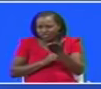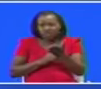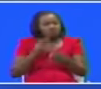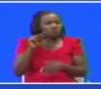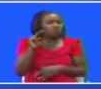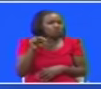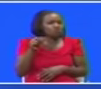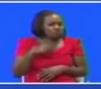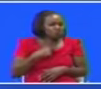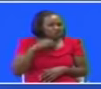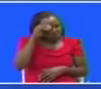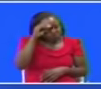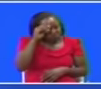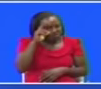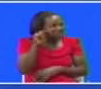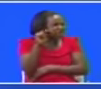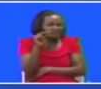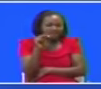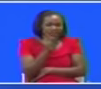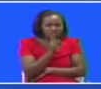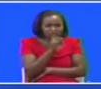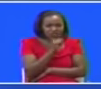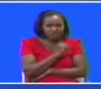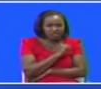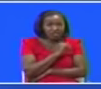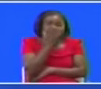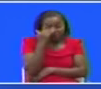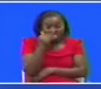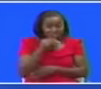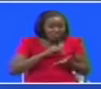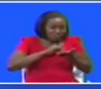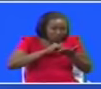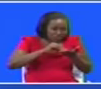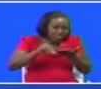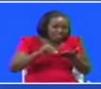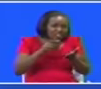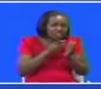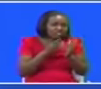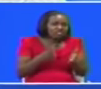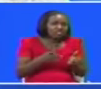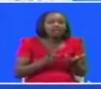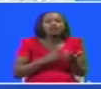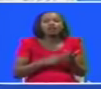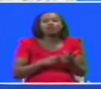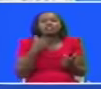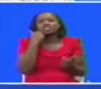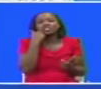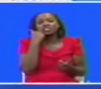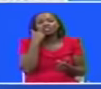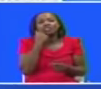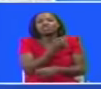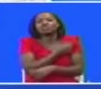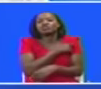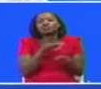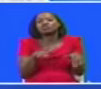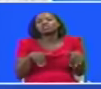hapana. Sioni jambo nzuri. Kwa sababu kivuta sasa, wagonjwa wangapi wako katika kitandani